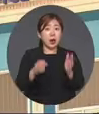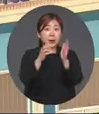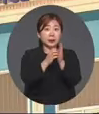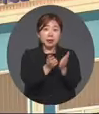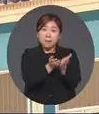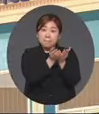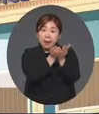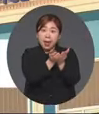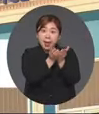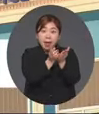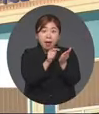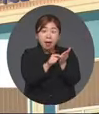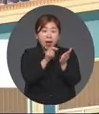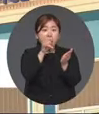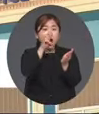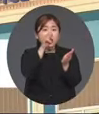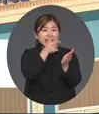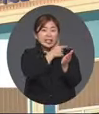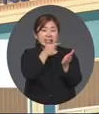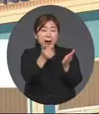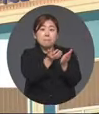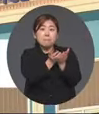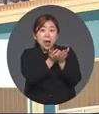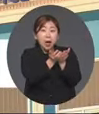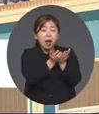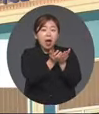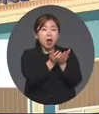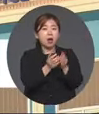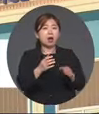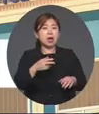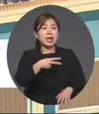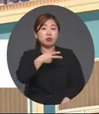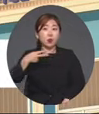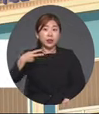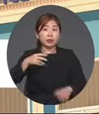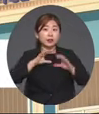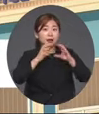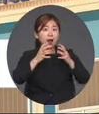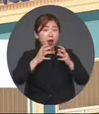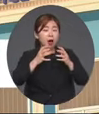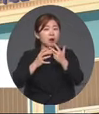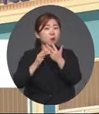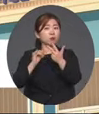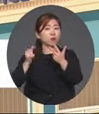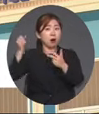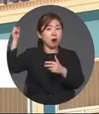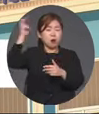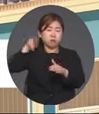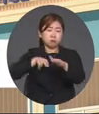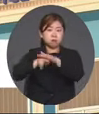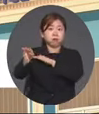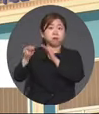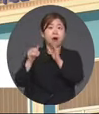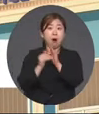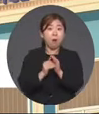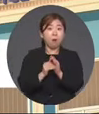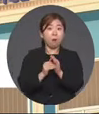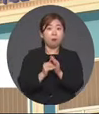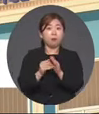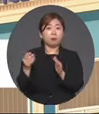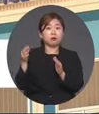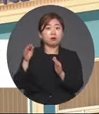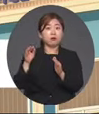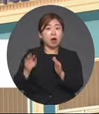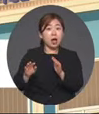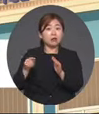거제 해상에 정박 중이던 원양어선에서 인도네시아 국적의 선원 7명이 무단 이탈했습니다. 그중 한 명은